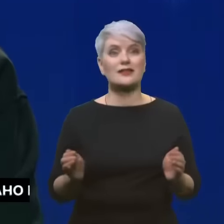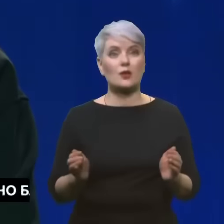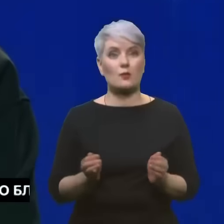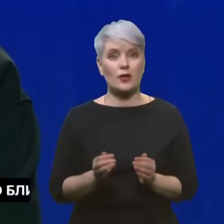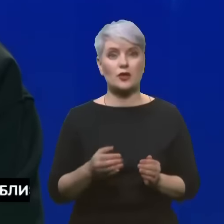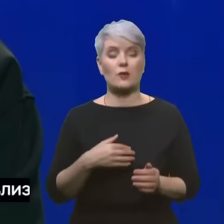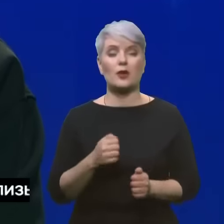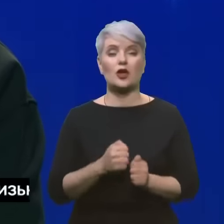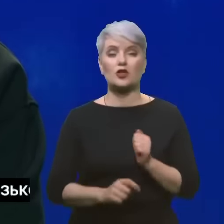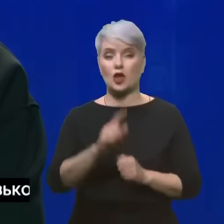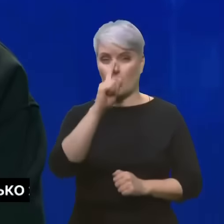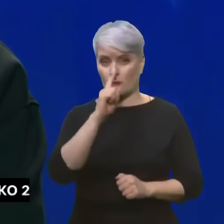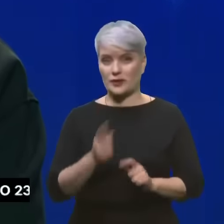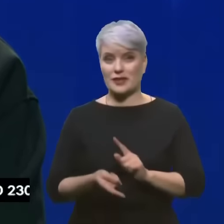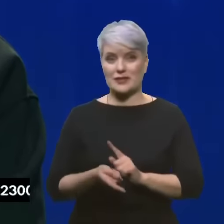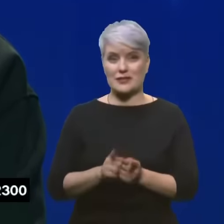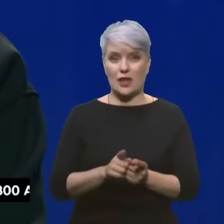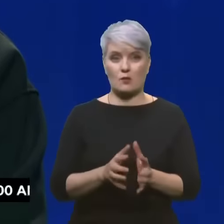стаємо щомісяця потужніше.